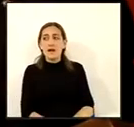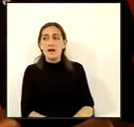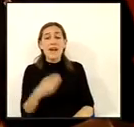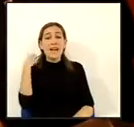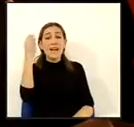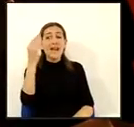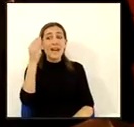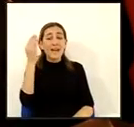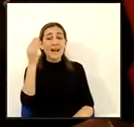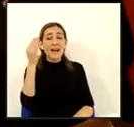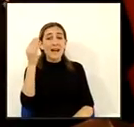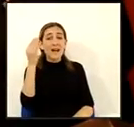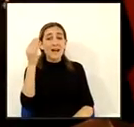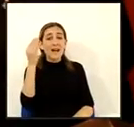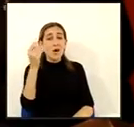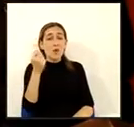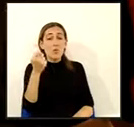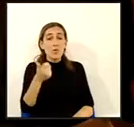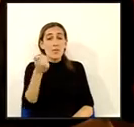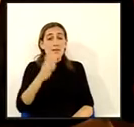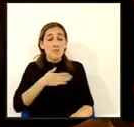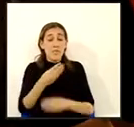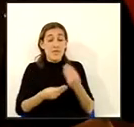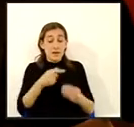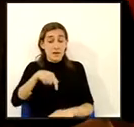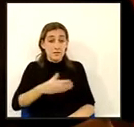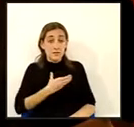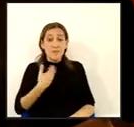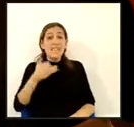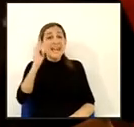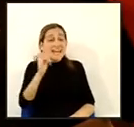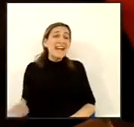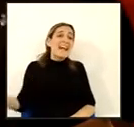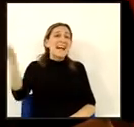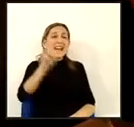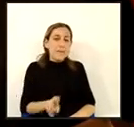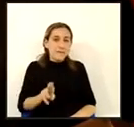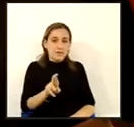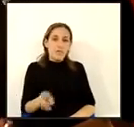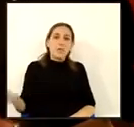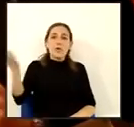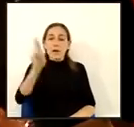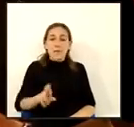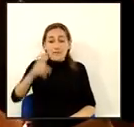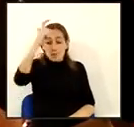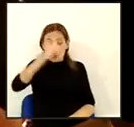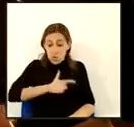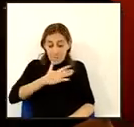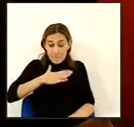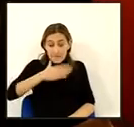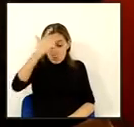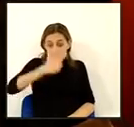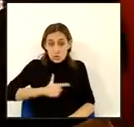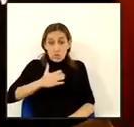crec que poca cosa podrà fer. I repeteixo, insisteixo, que jo mateix, si